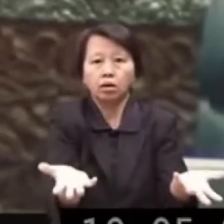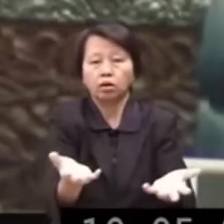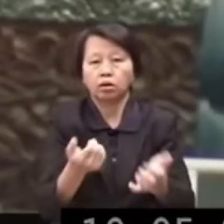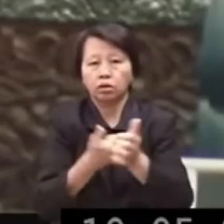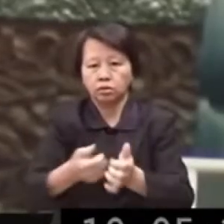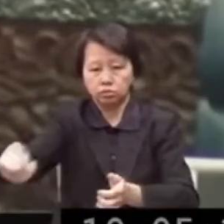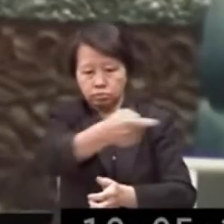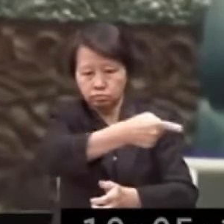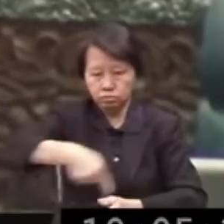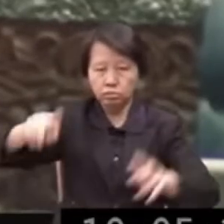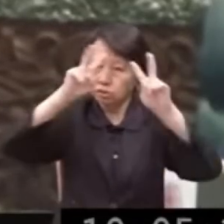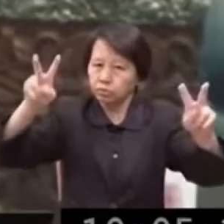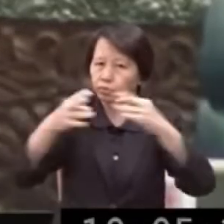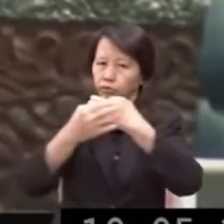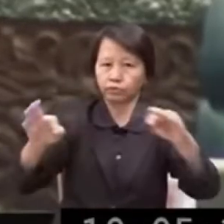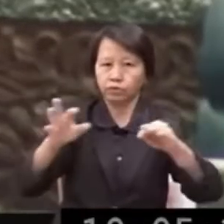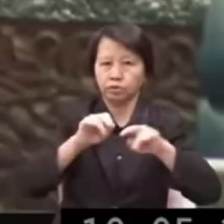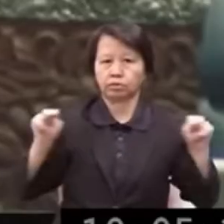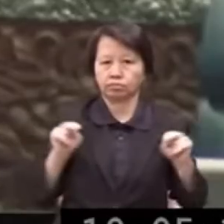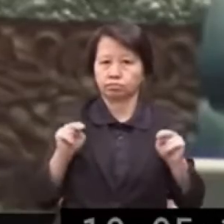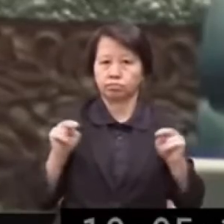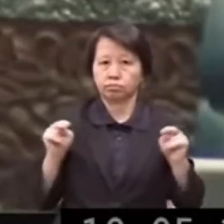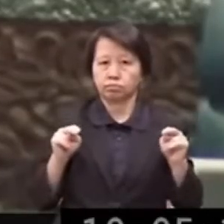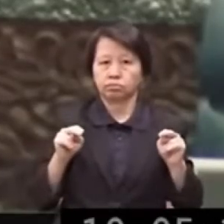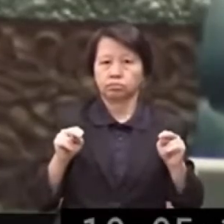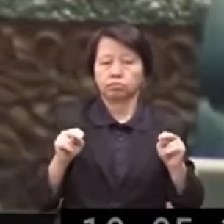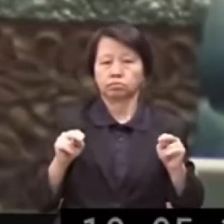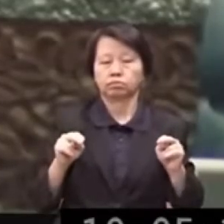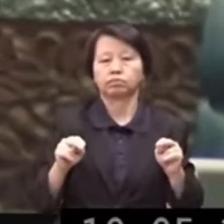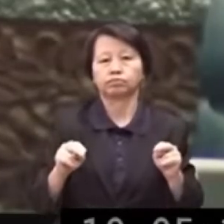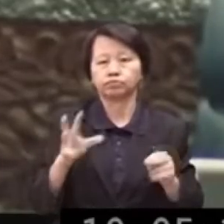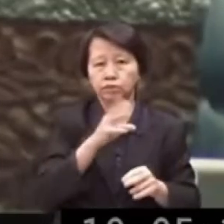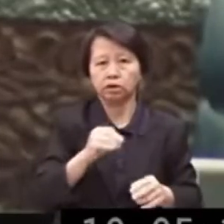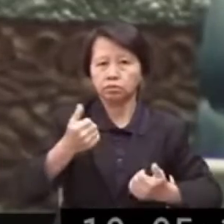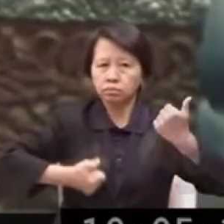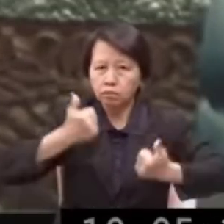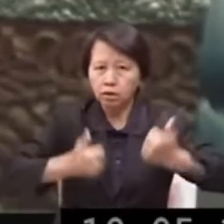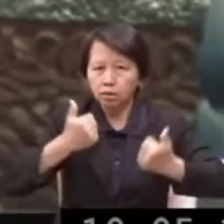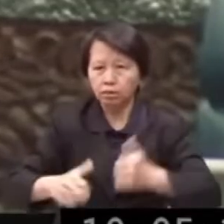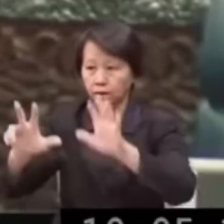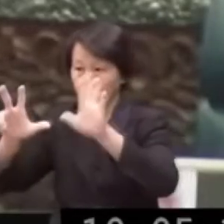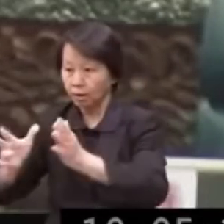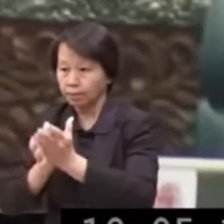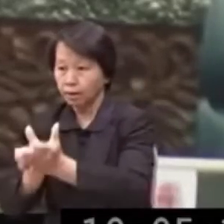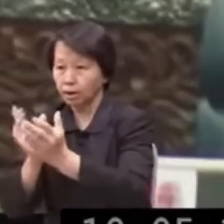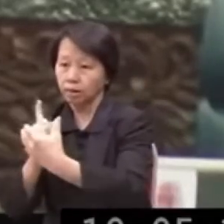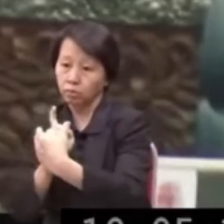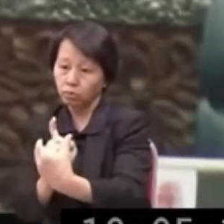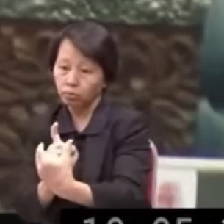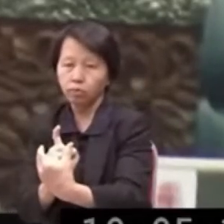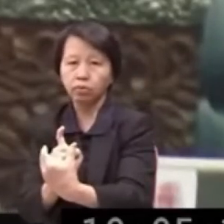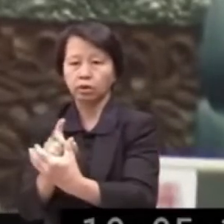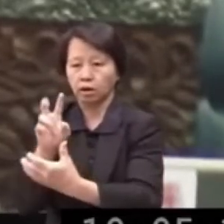zone Of Peace Freedom and utility atau zopfan dan sama ada 8 kapal selam perang